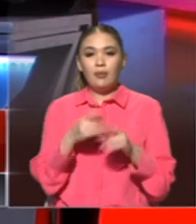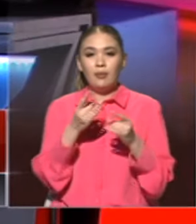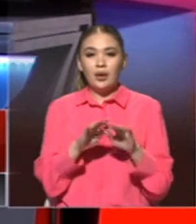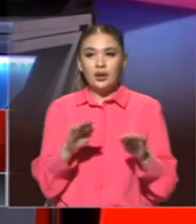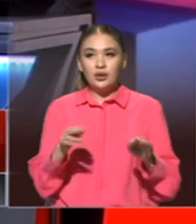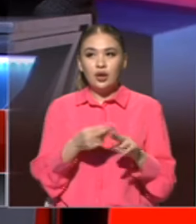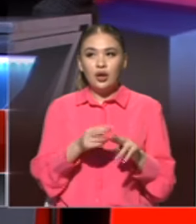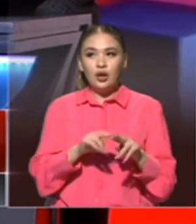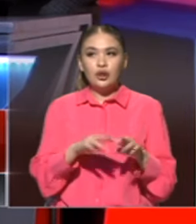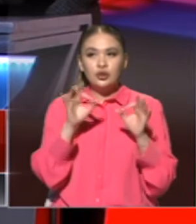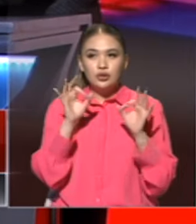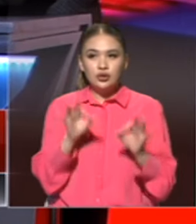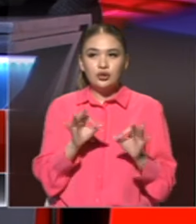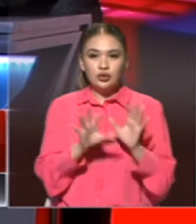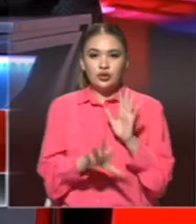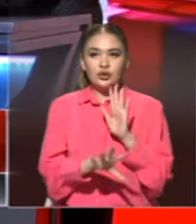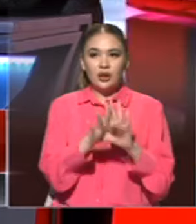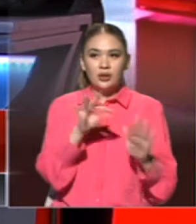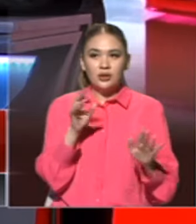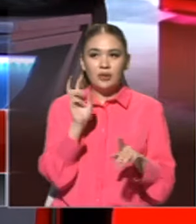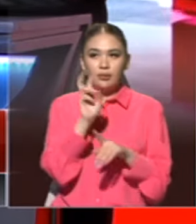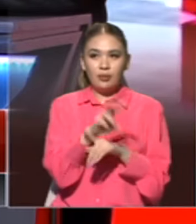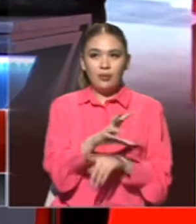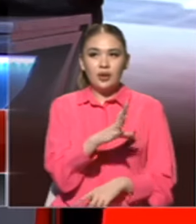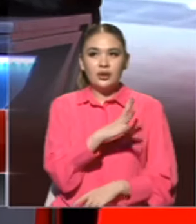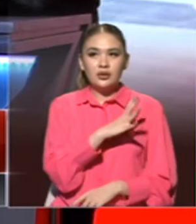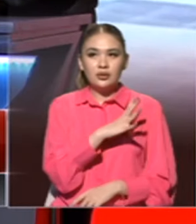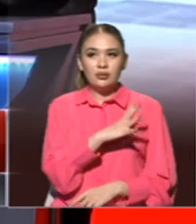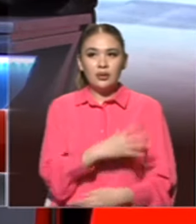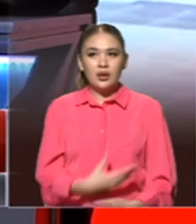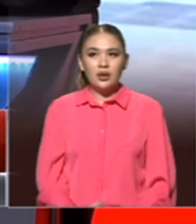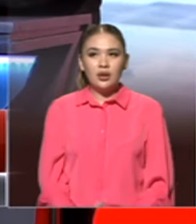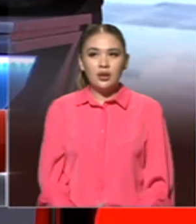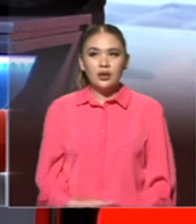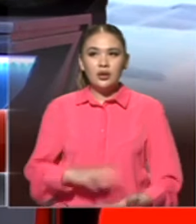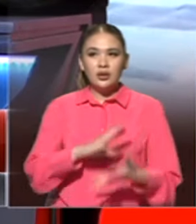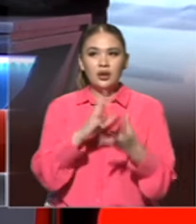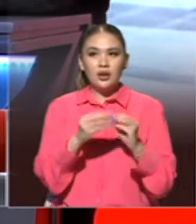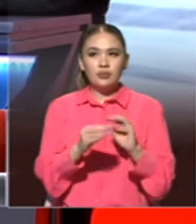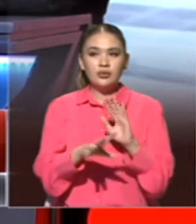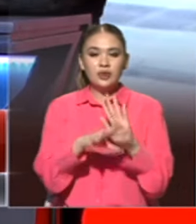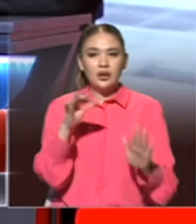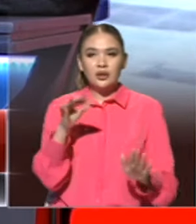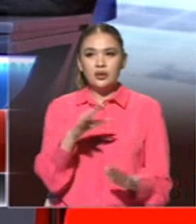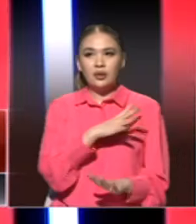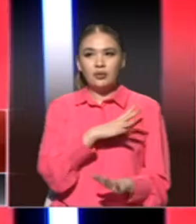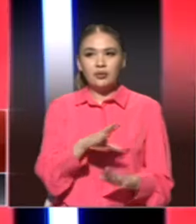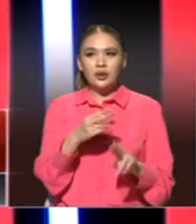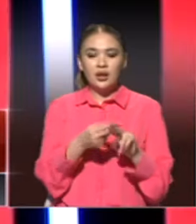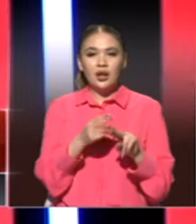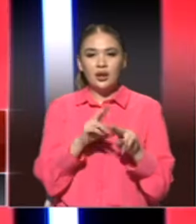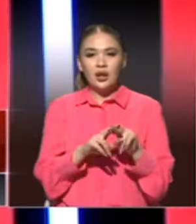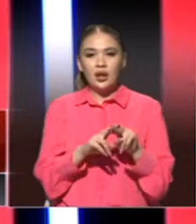мамандықты дұрыс таңдап барды ма деген сұрақ қой. Егер ол қанша ақыр таңдады ғой, таңдамаса мысалы сіз өзіңізді мысалға келтіріп атсыз да, 4 жыл